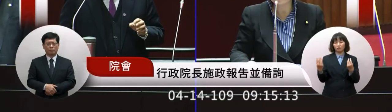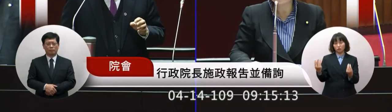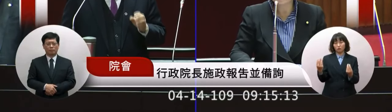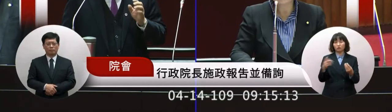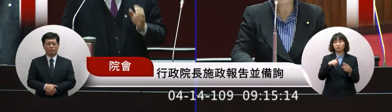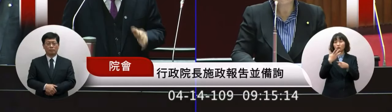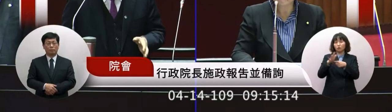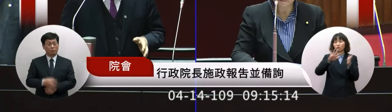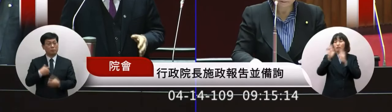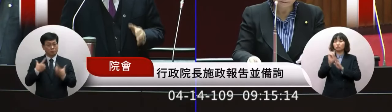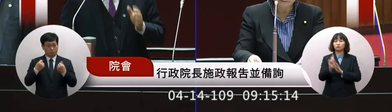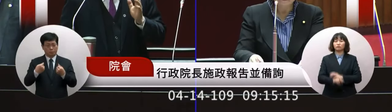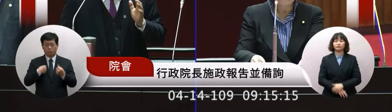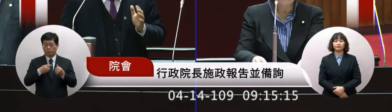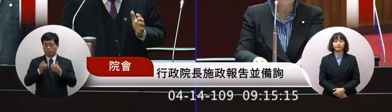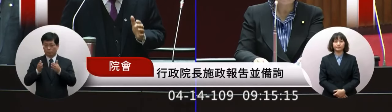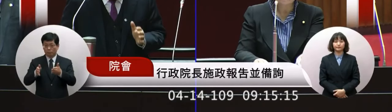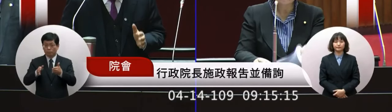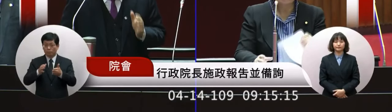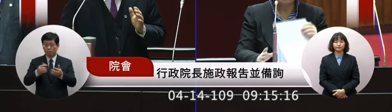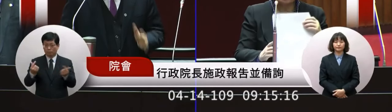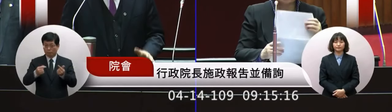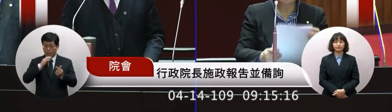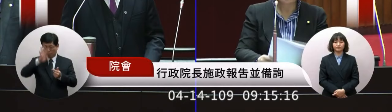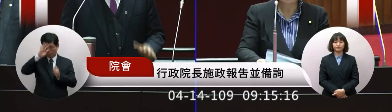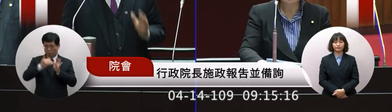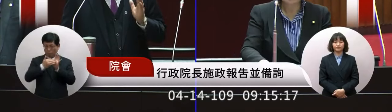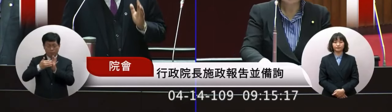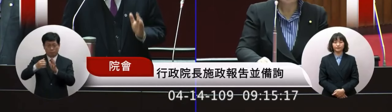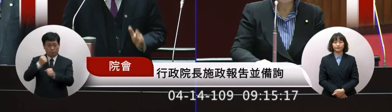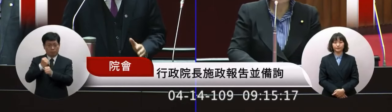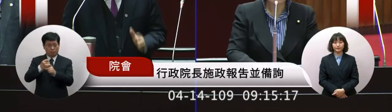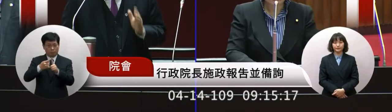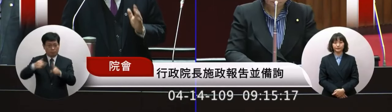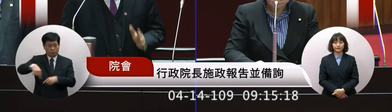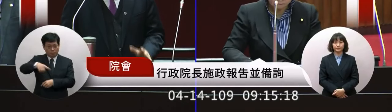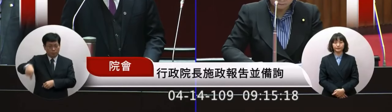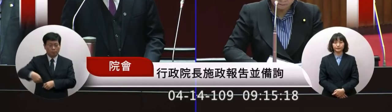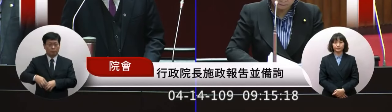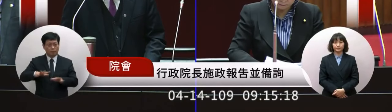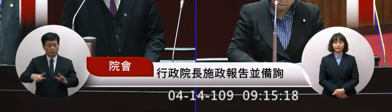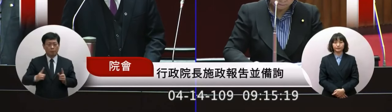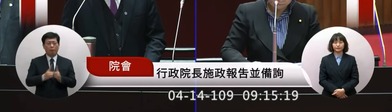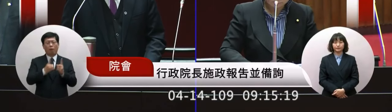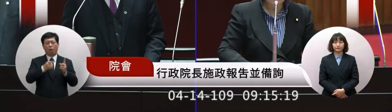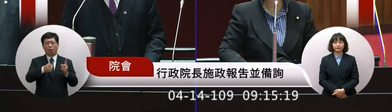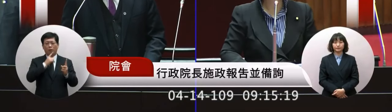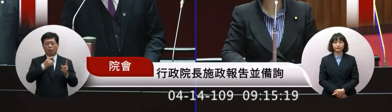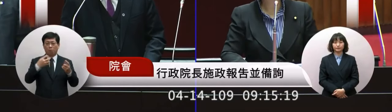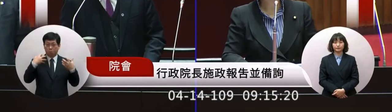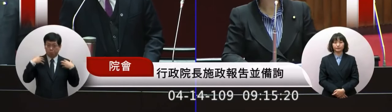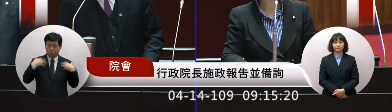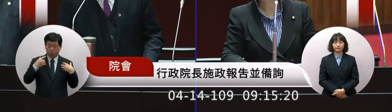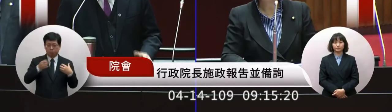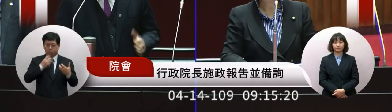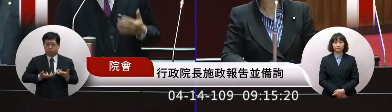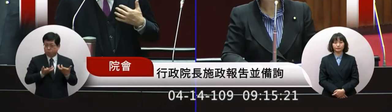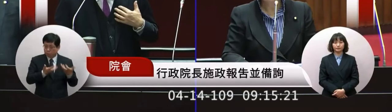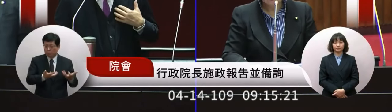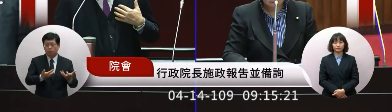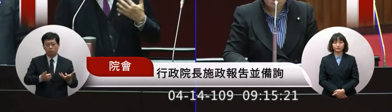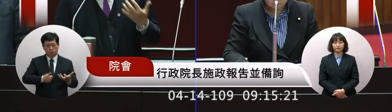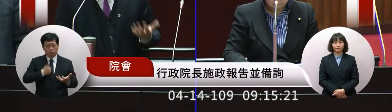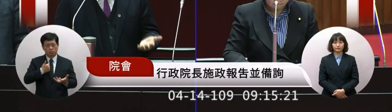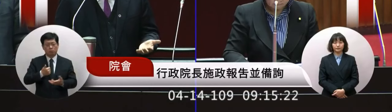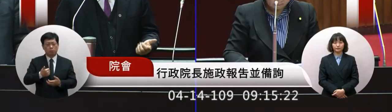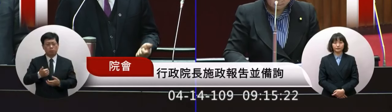还？ 我们对于防疫人员，因为这一次疫情的这个付出，我们都真